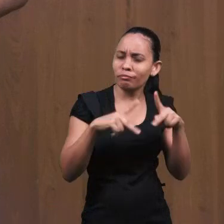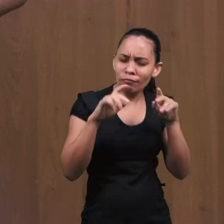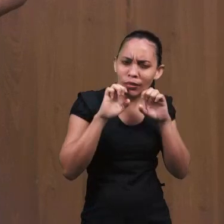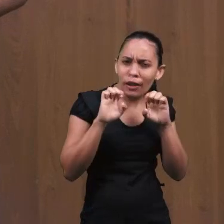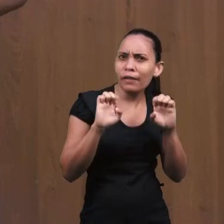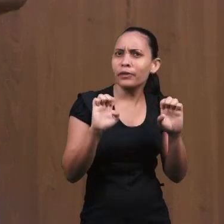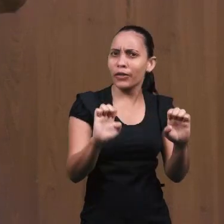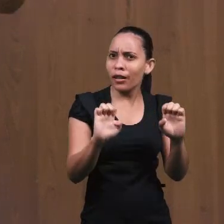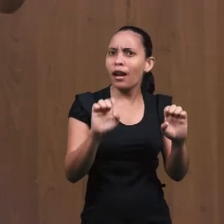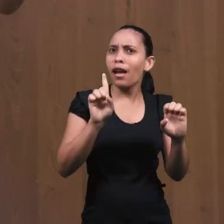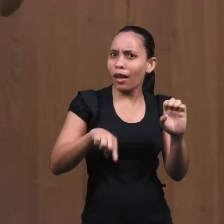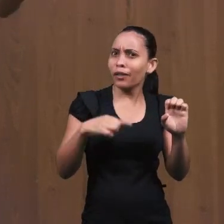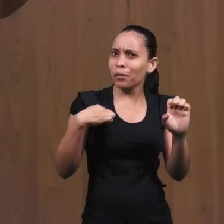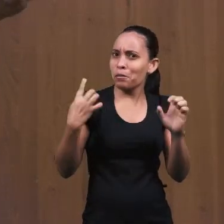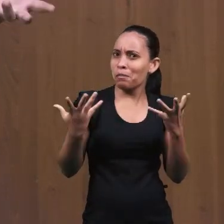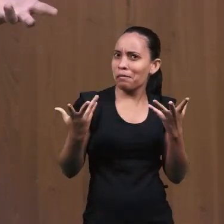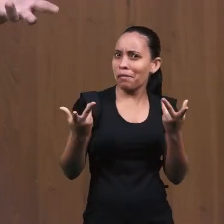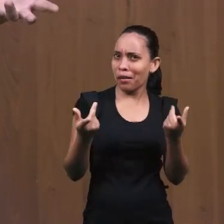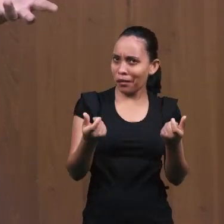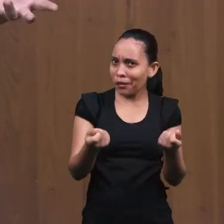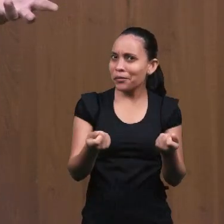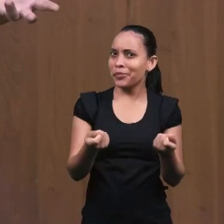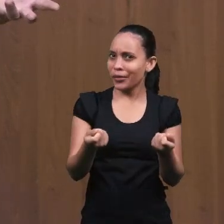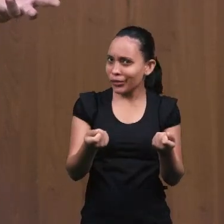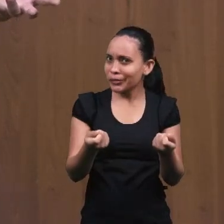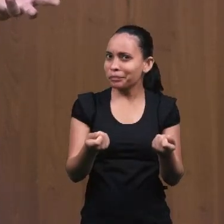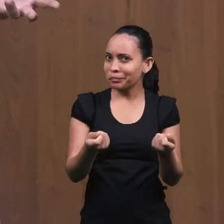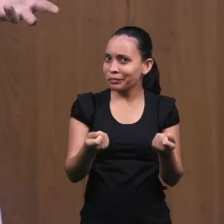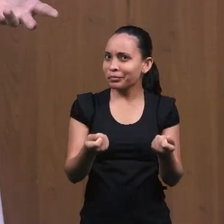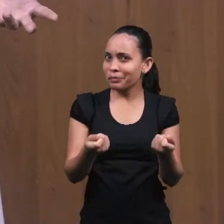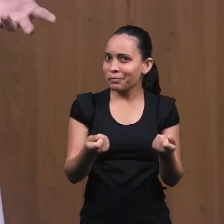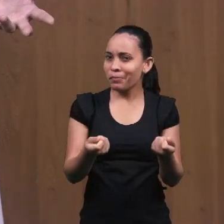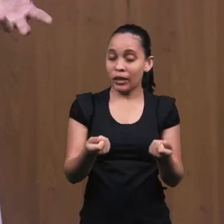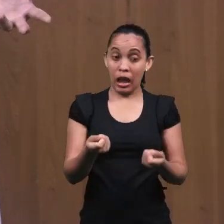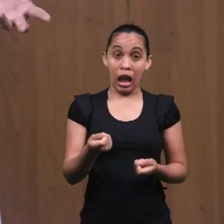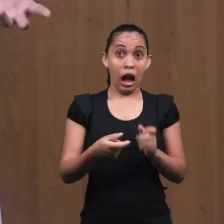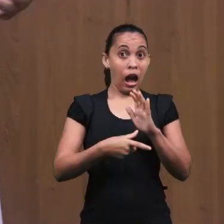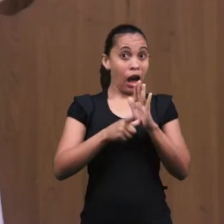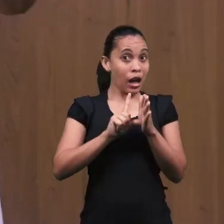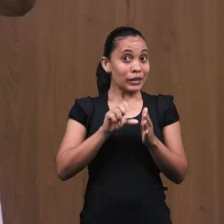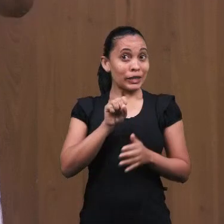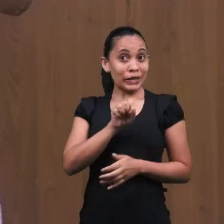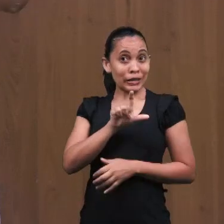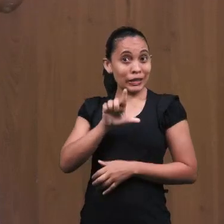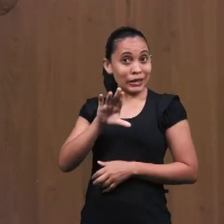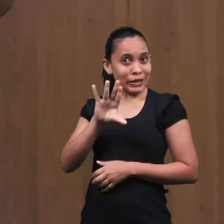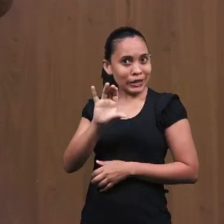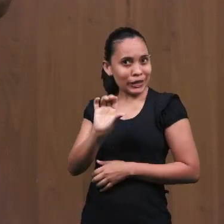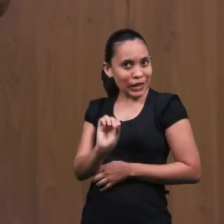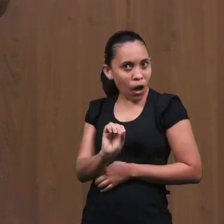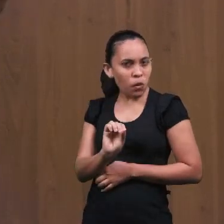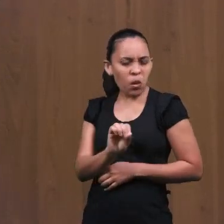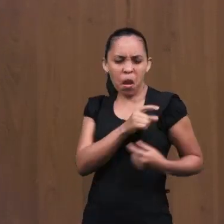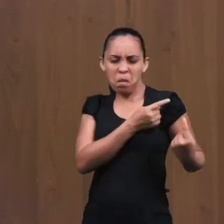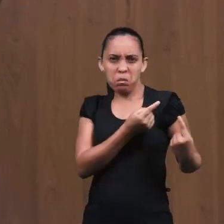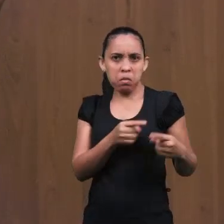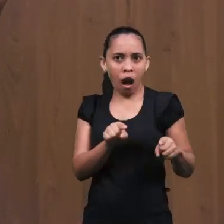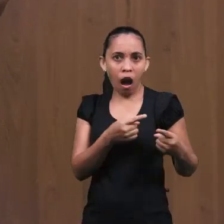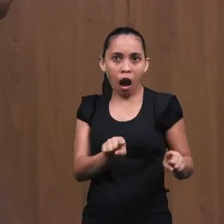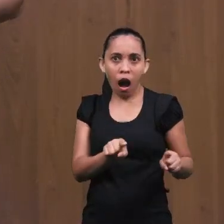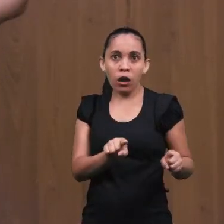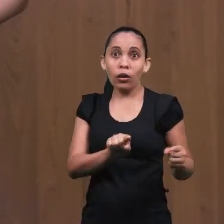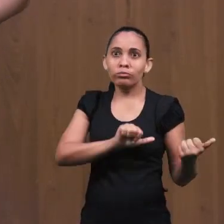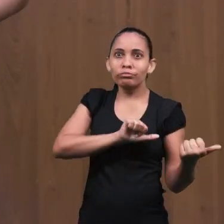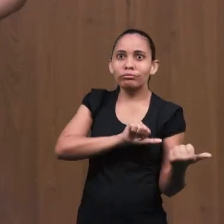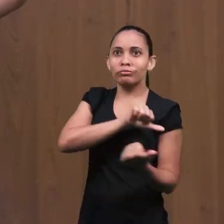merveille! De Saul, celui qui persécutait l'Église, maintenant, il est connu comme Paul,